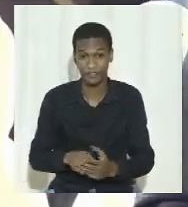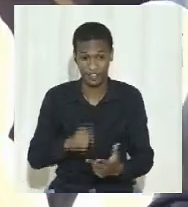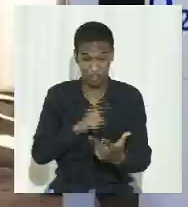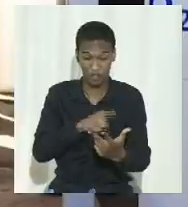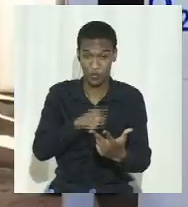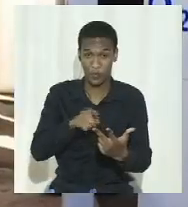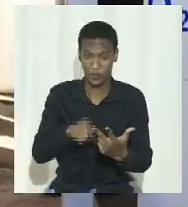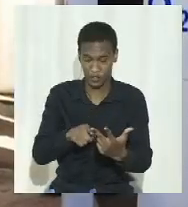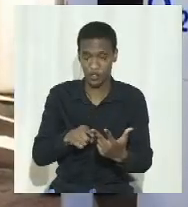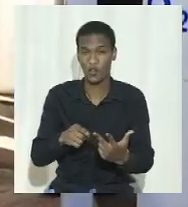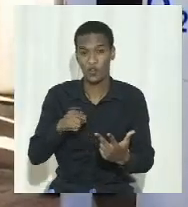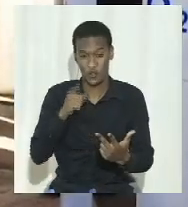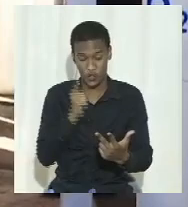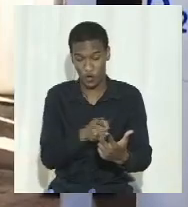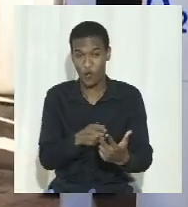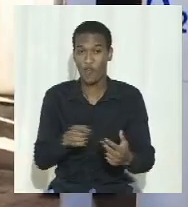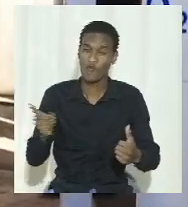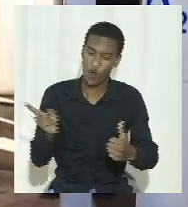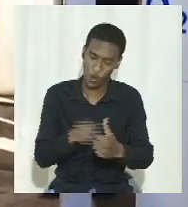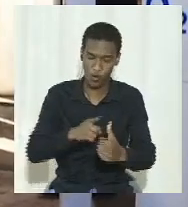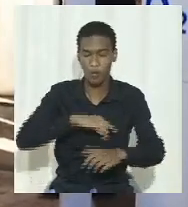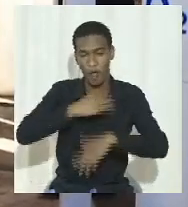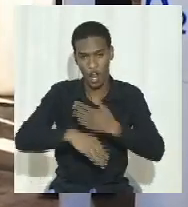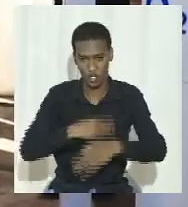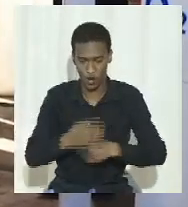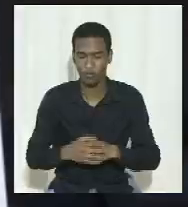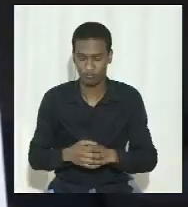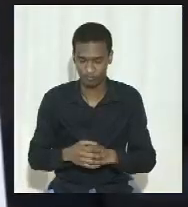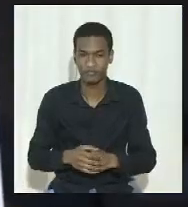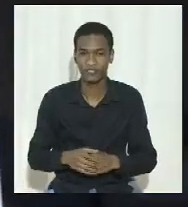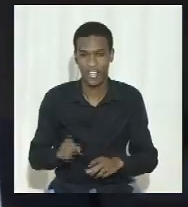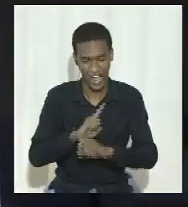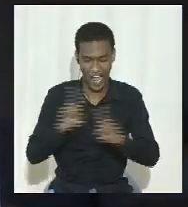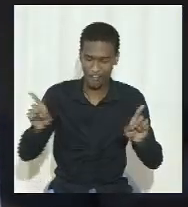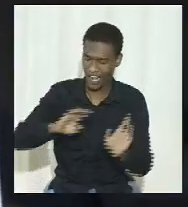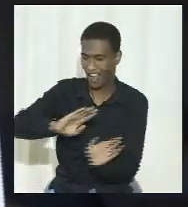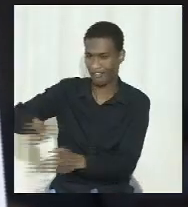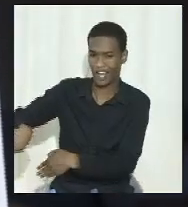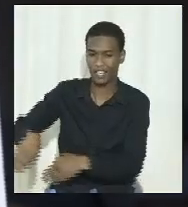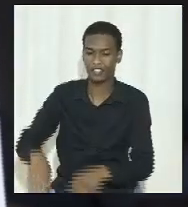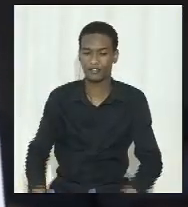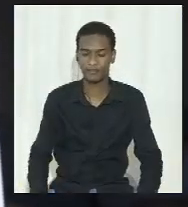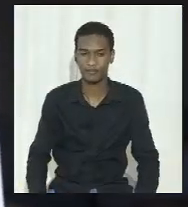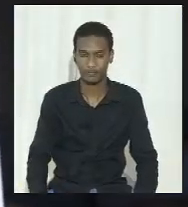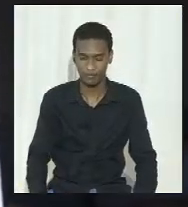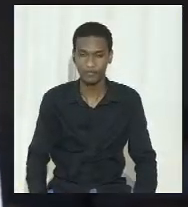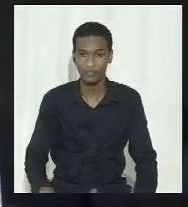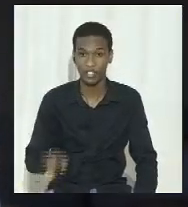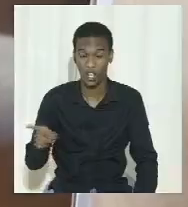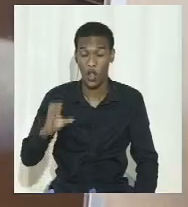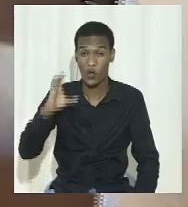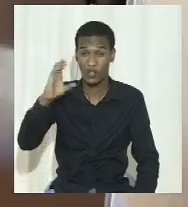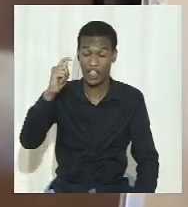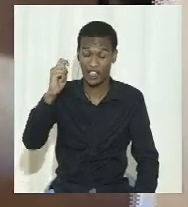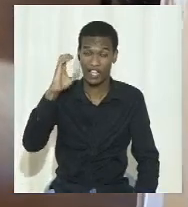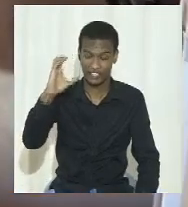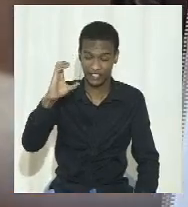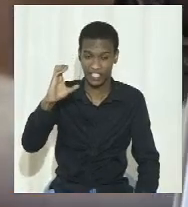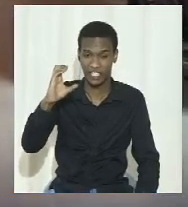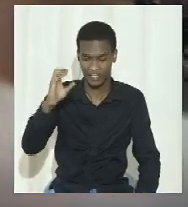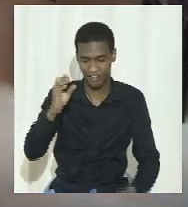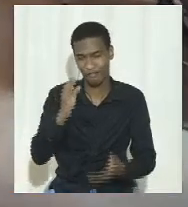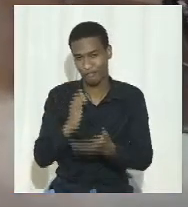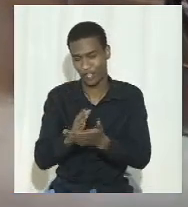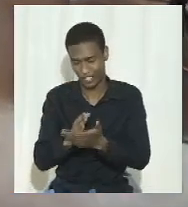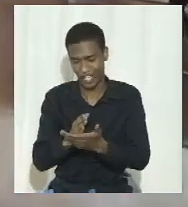no laharam-pahamehana ny ankoatran'izay dia tsy ilaina ankoatra ny CTC sy ireo hôpitalym-panjakana Notolorina